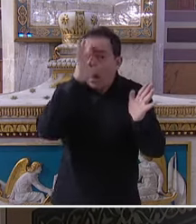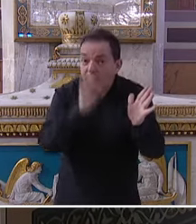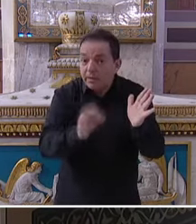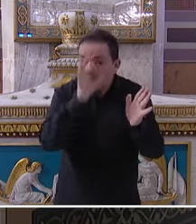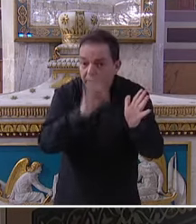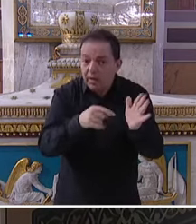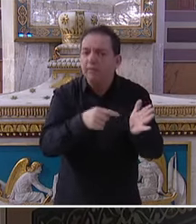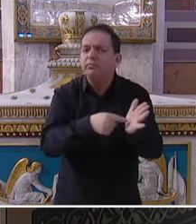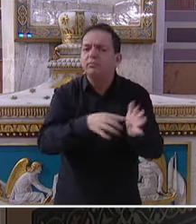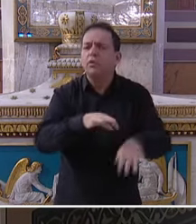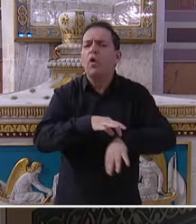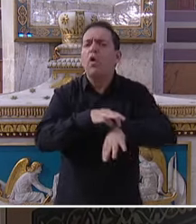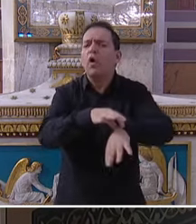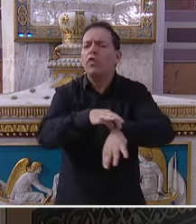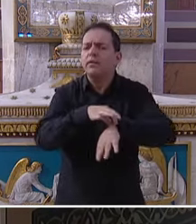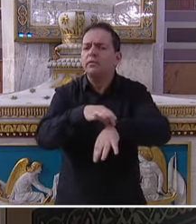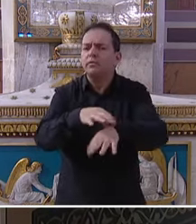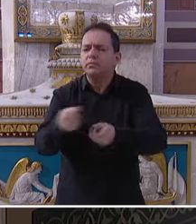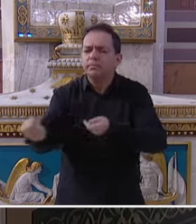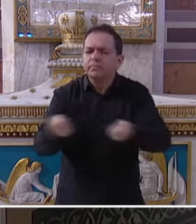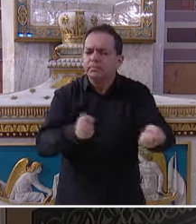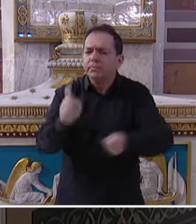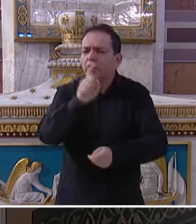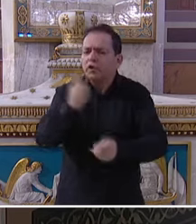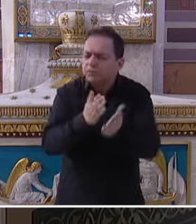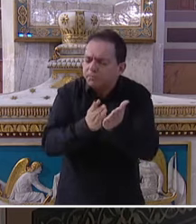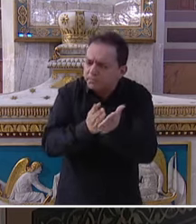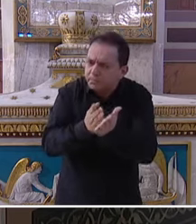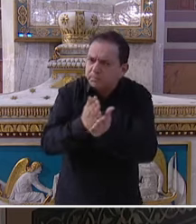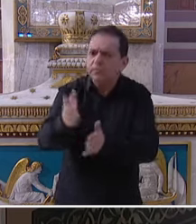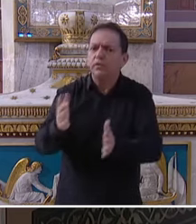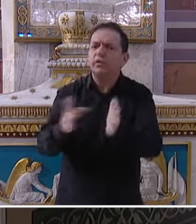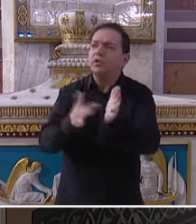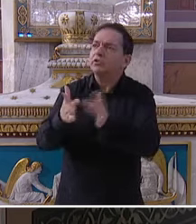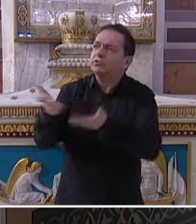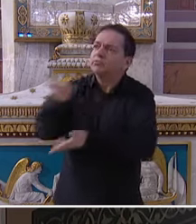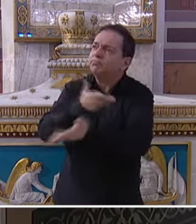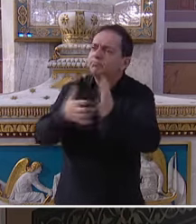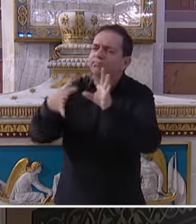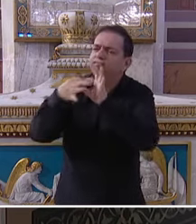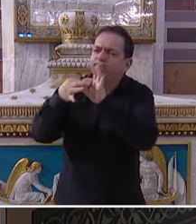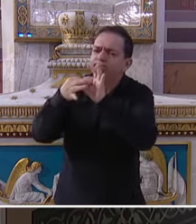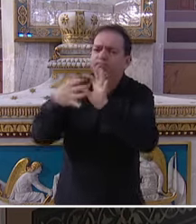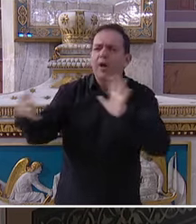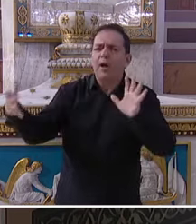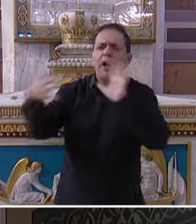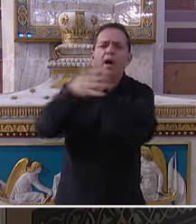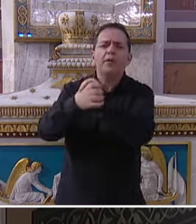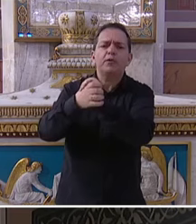στη ζωή, την ένωση και την κοινωνία με τον Ιησού Χριστό.